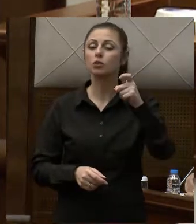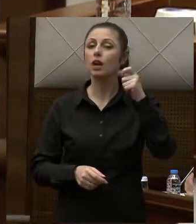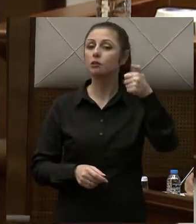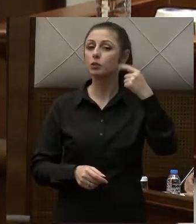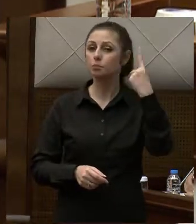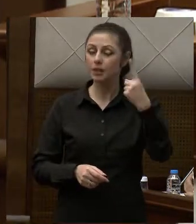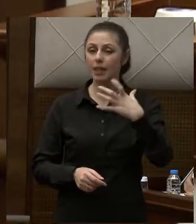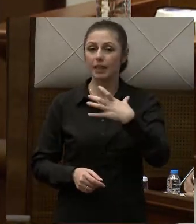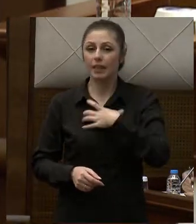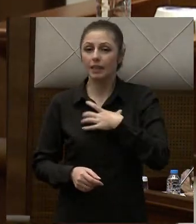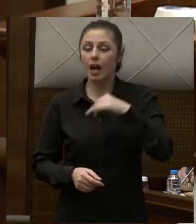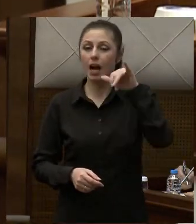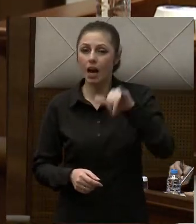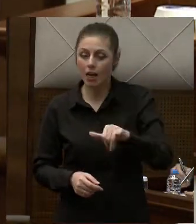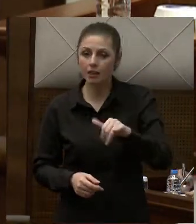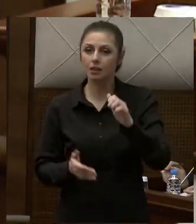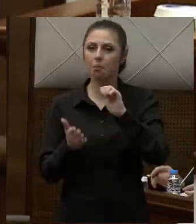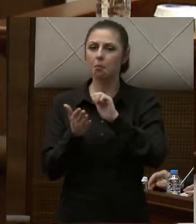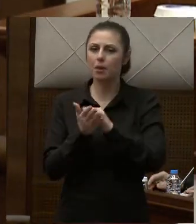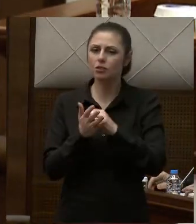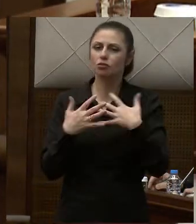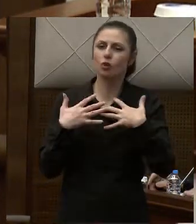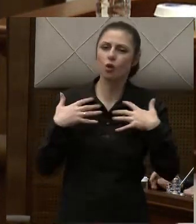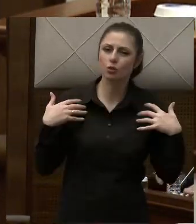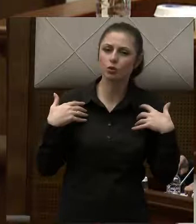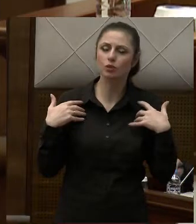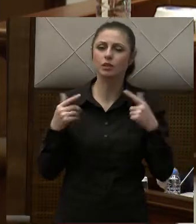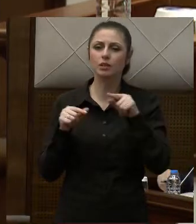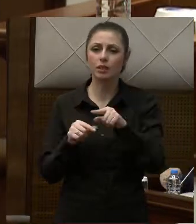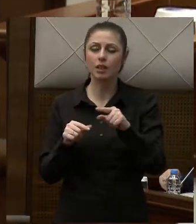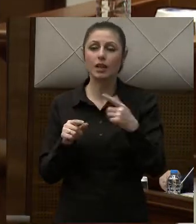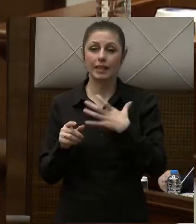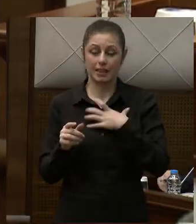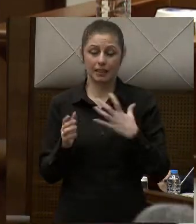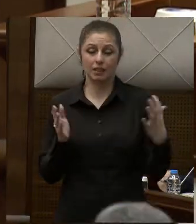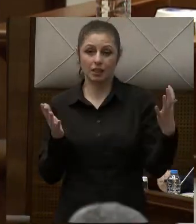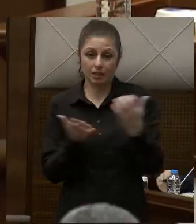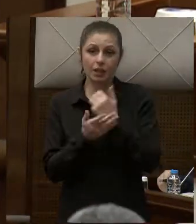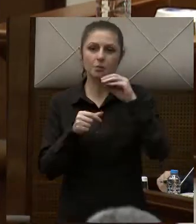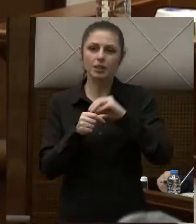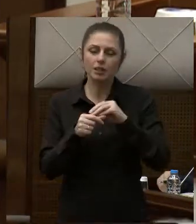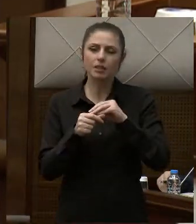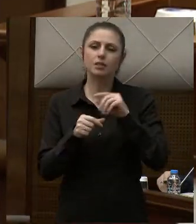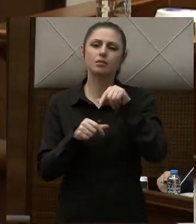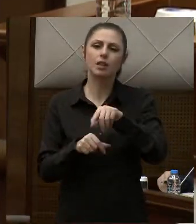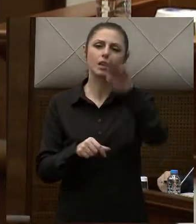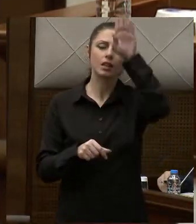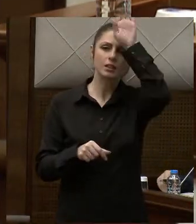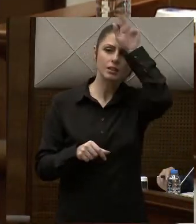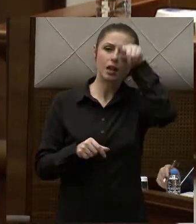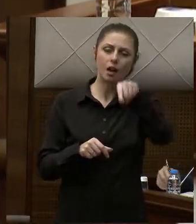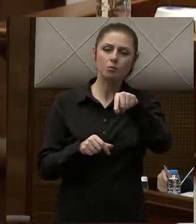basın özgürlüğünü sahip çıkmak amacıyla İstanbul Gazeteciler Sendikası binası önünde toplanarak valiliğe kadar yürüdüler.